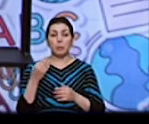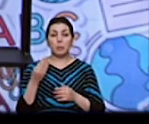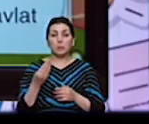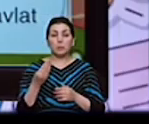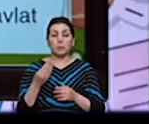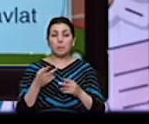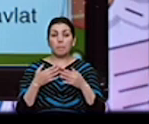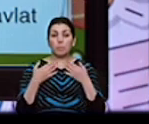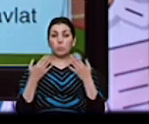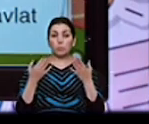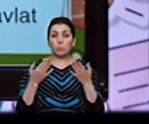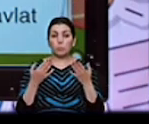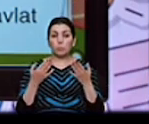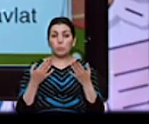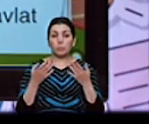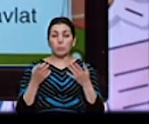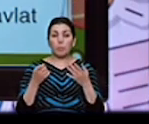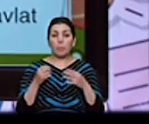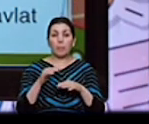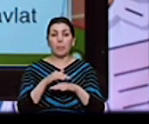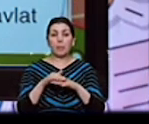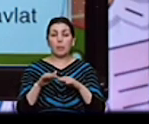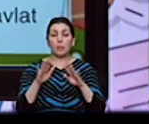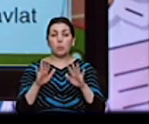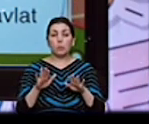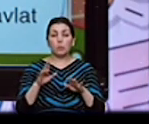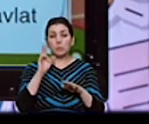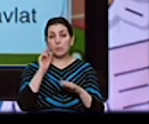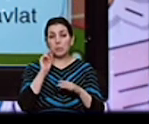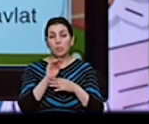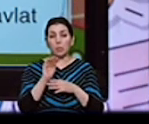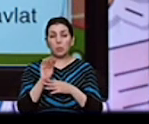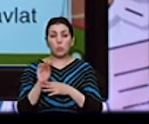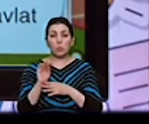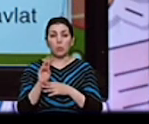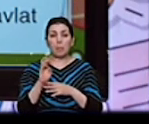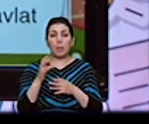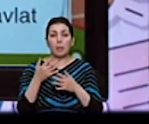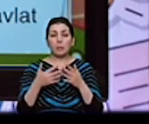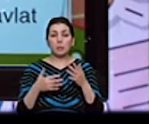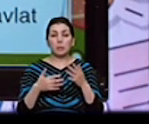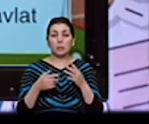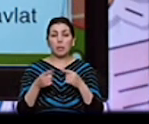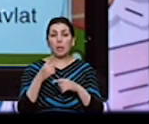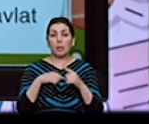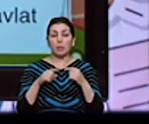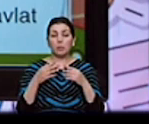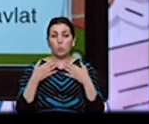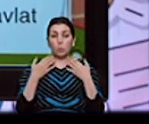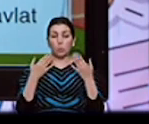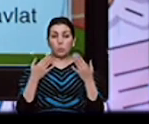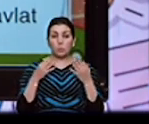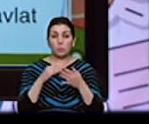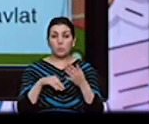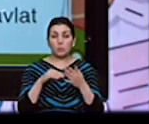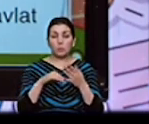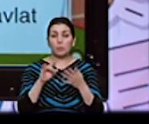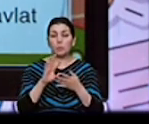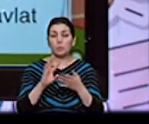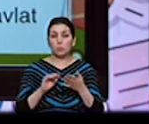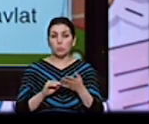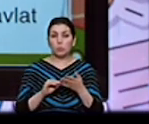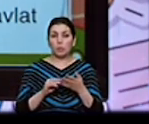224-mashq. O'qing. Chiziqlar o'rniga sanalarni qo'yib, matnni qayta o'qing va